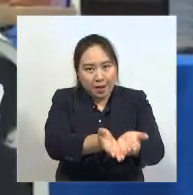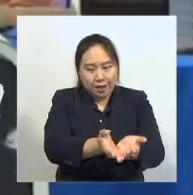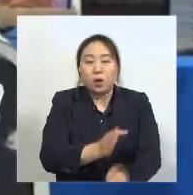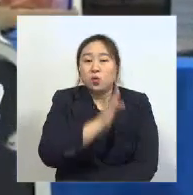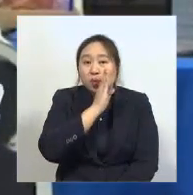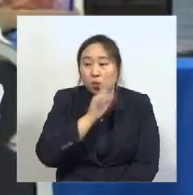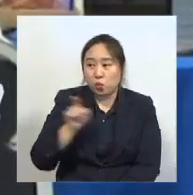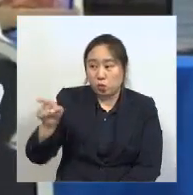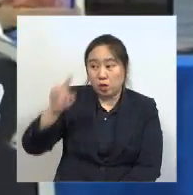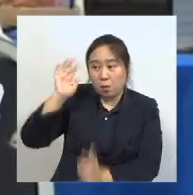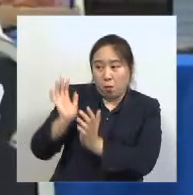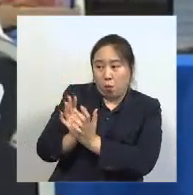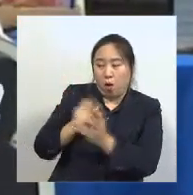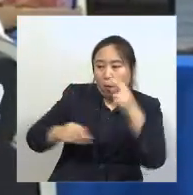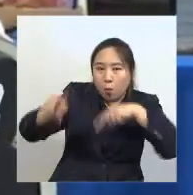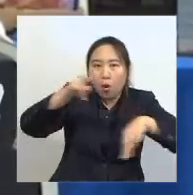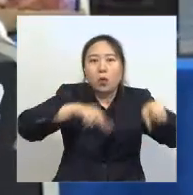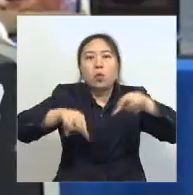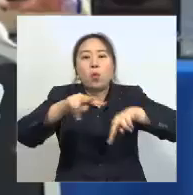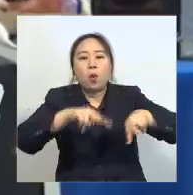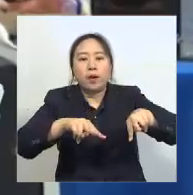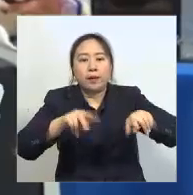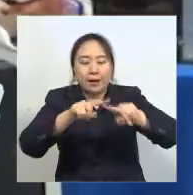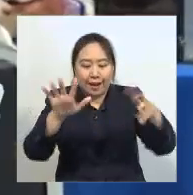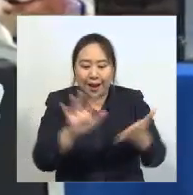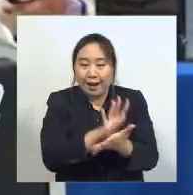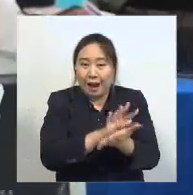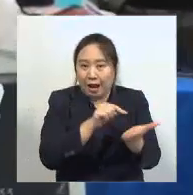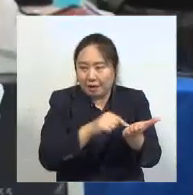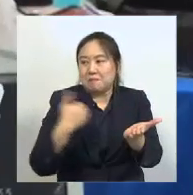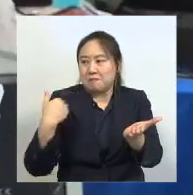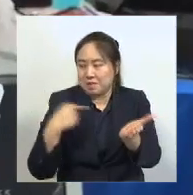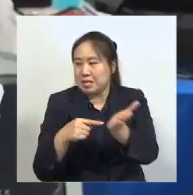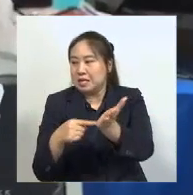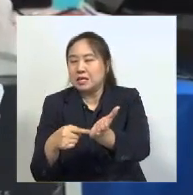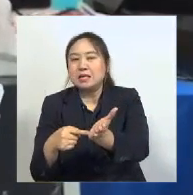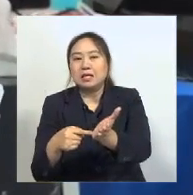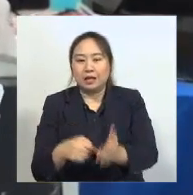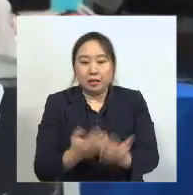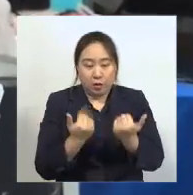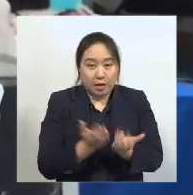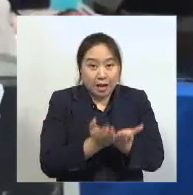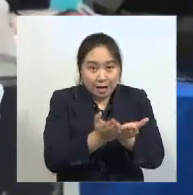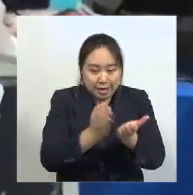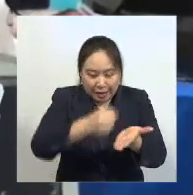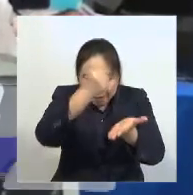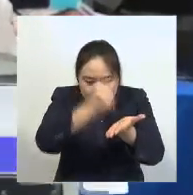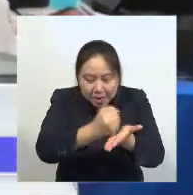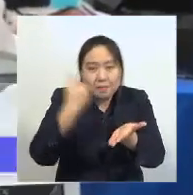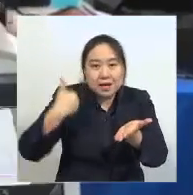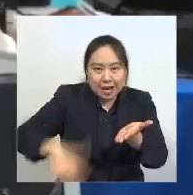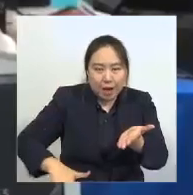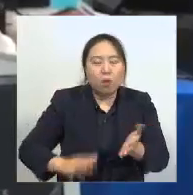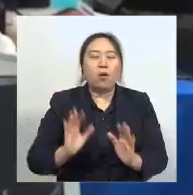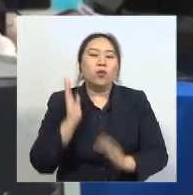ราเนี่ยนะมาตรวจแล้วเราก็มีเอกสารยืนยันนะครับ นี่พอเรามีทะเบียนเรือแล้วนี่เราจะอิสระมากกว่าเดิม สบายใจ